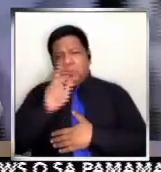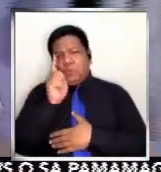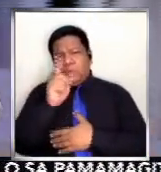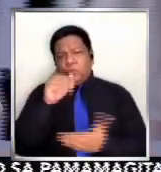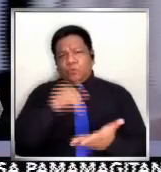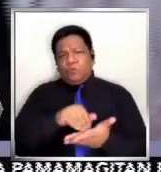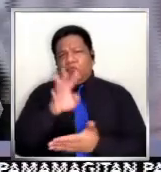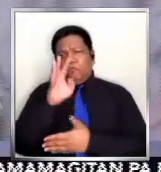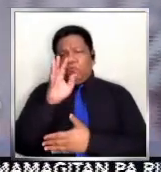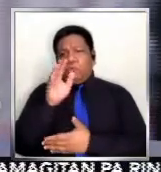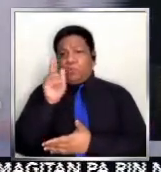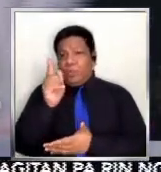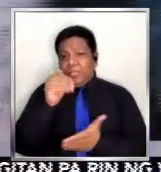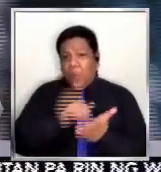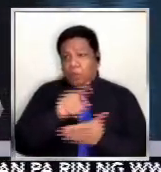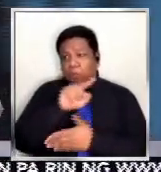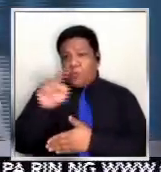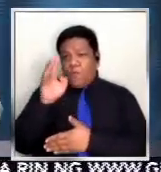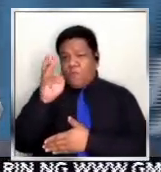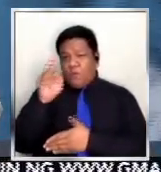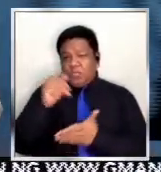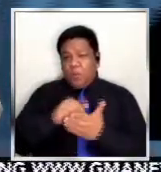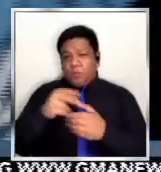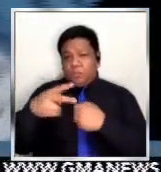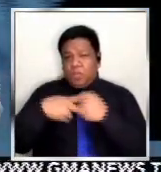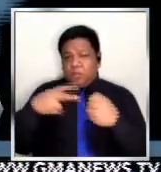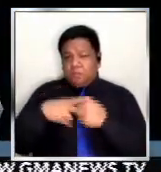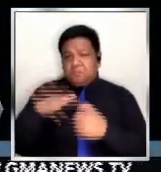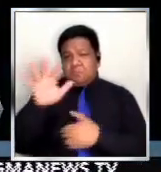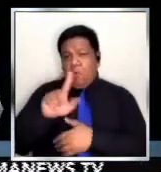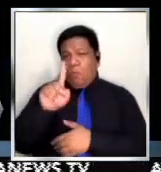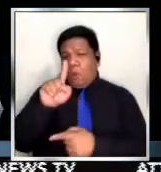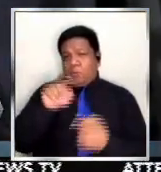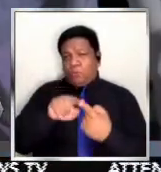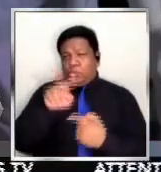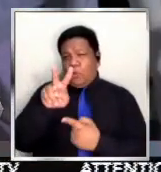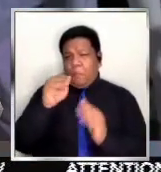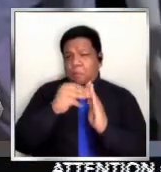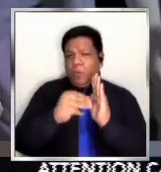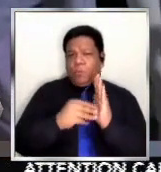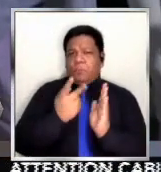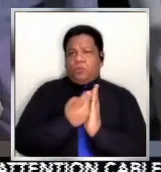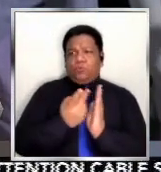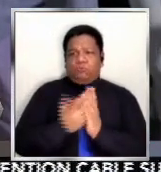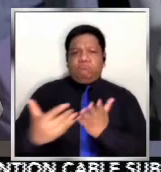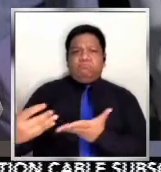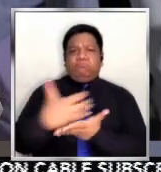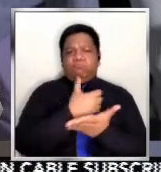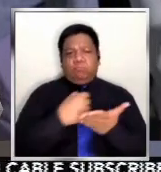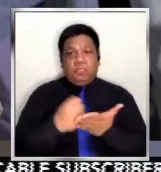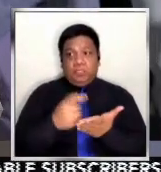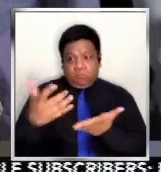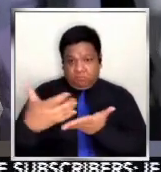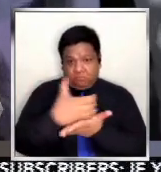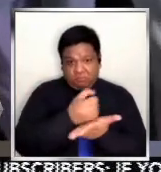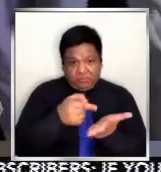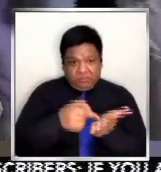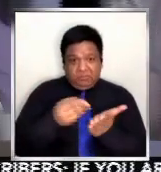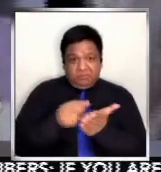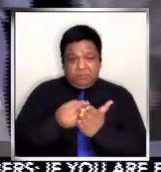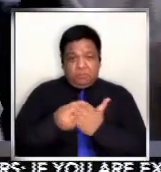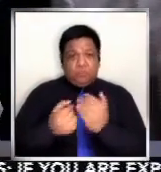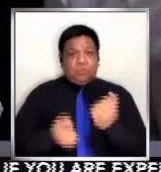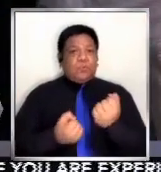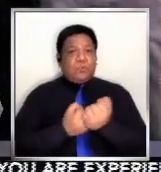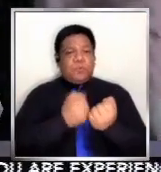$20,000 to $40,000 o katumbas na halos 1 hanggang 2 milyong piso ang malilikom dito. Ang proceeds niyan, mapupunta sa Music